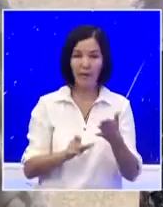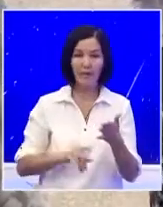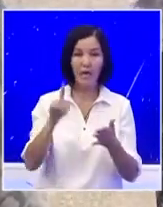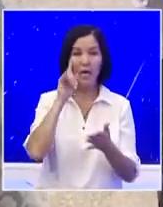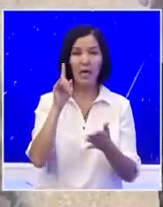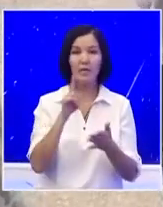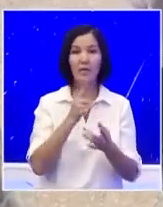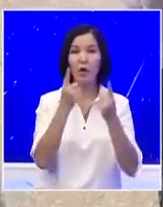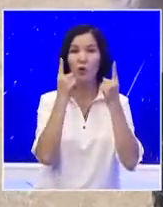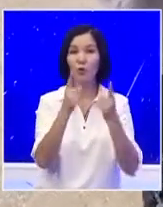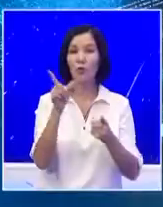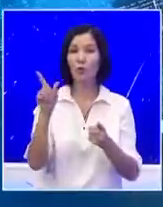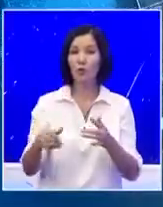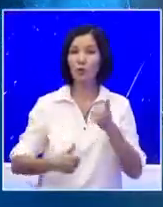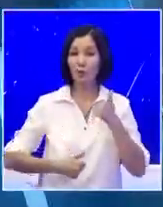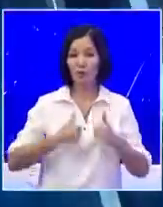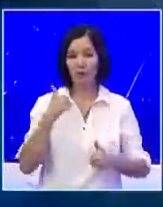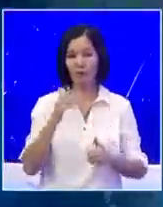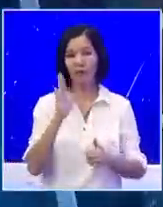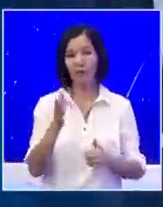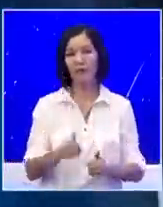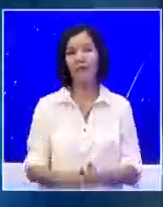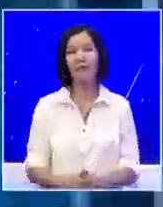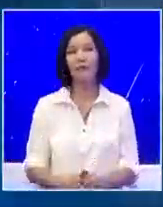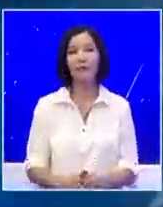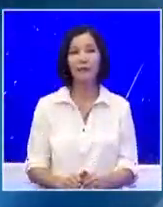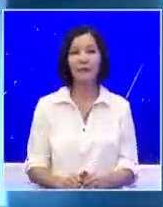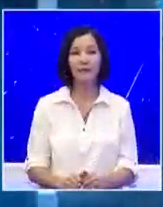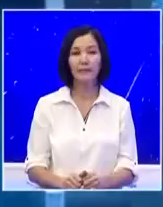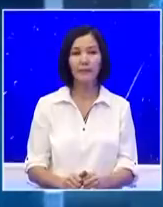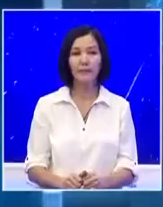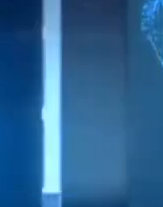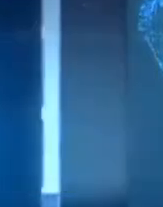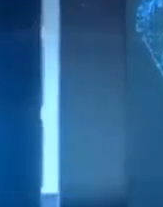осындай ұлы тұлғасымен мақтанады. Рахат Рахымжанов, Жетісу арнасы.